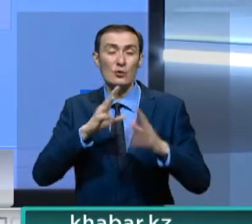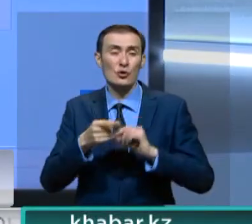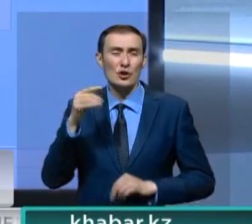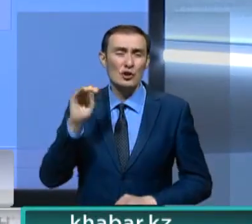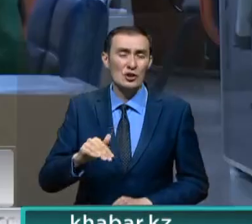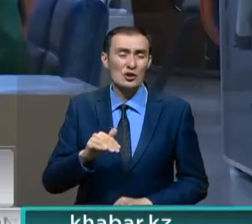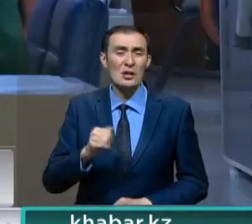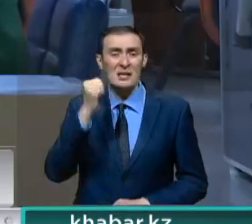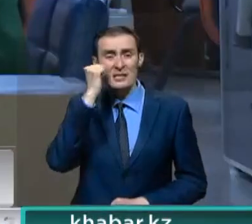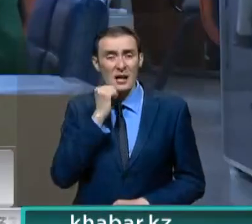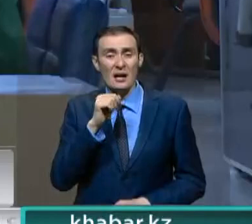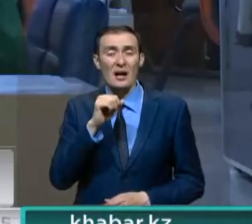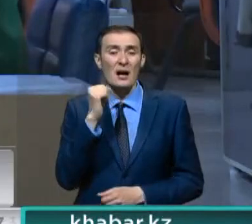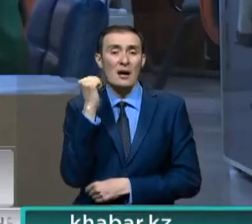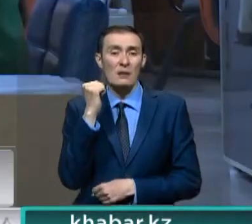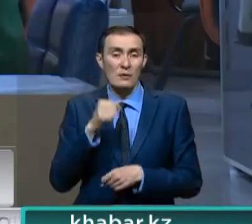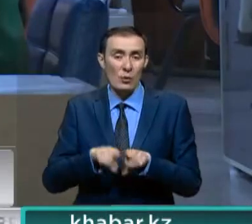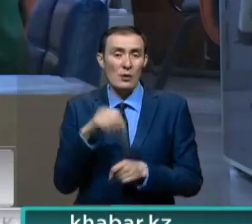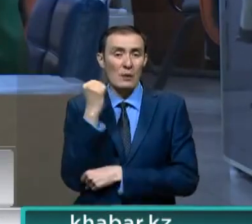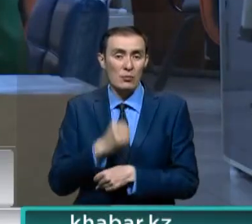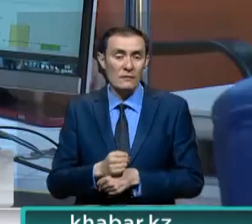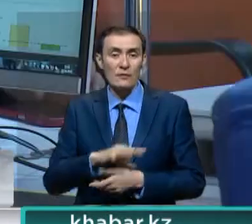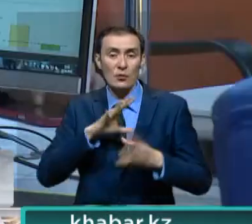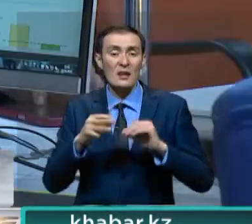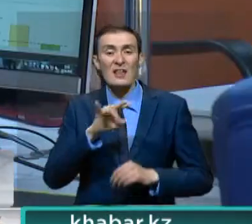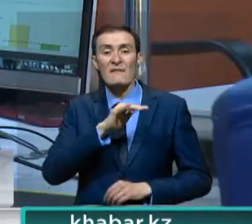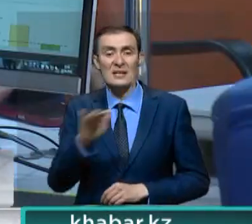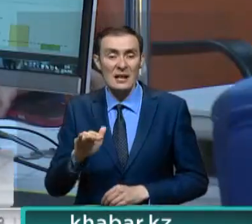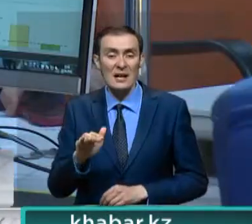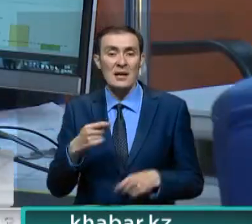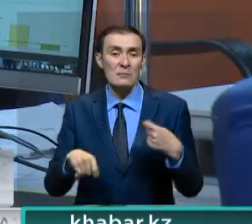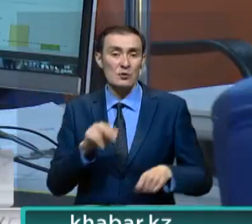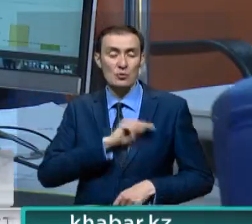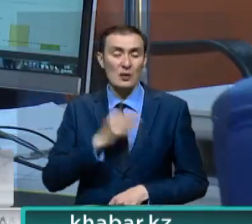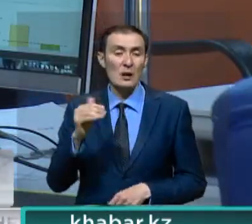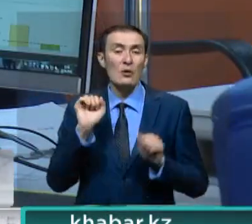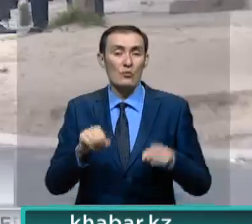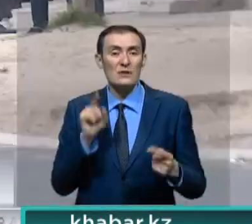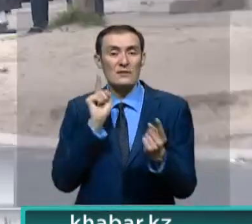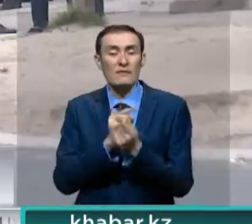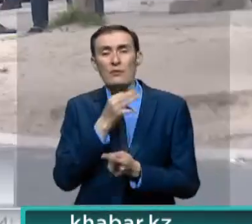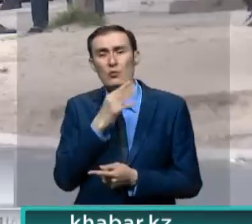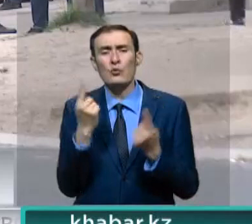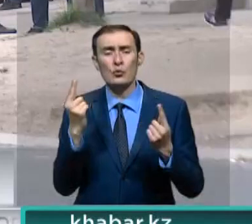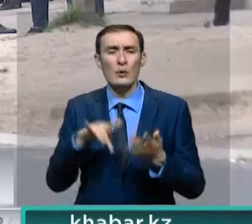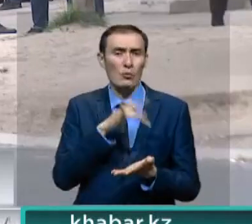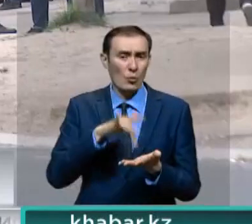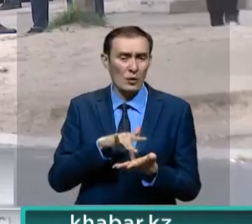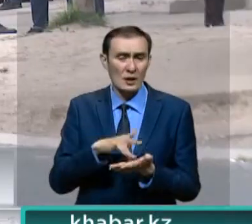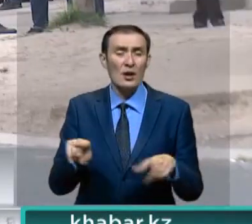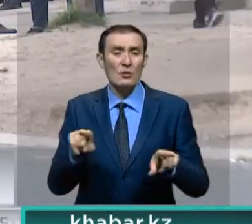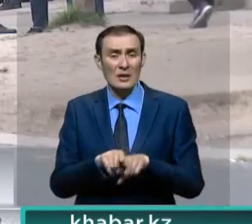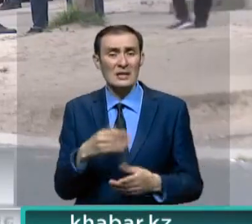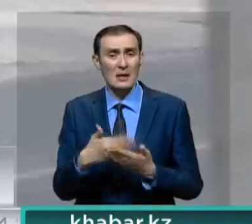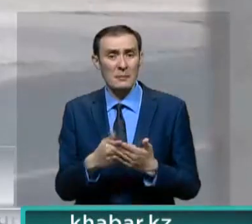тысячи немолодых безработных рождают такое явление, как неофициальная биржа труда. Их можно встретить в любом большом городе. Вот так,